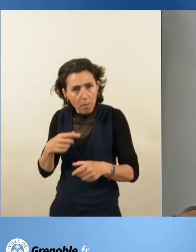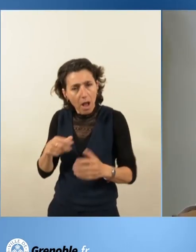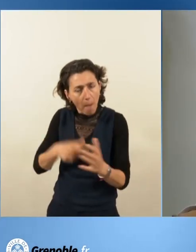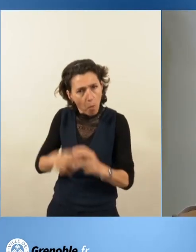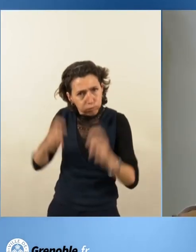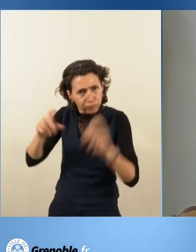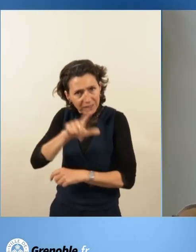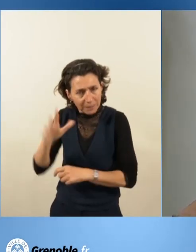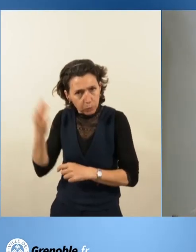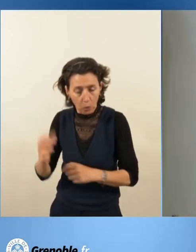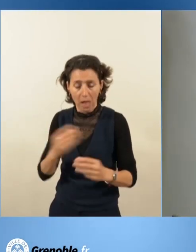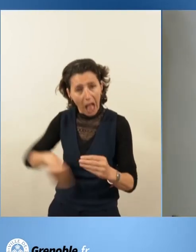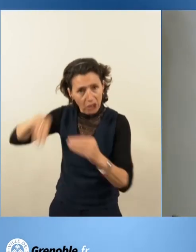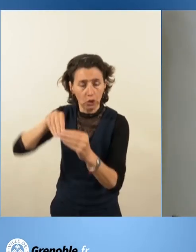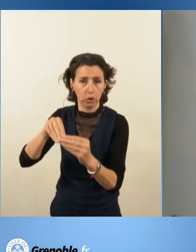mois